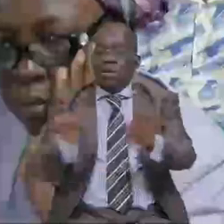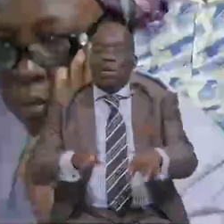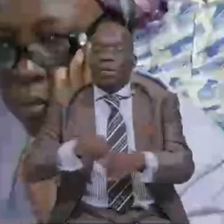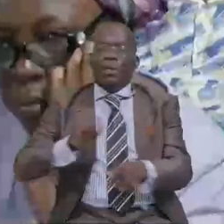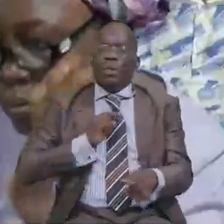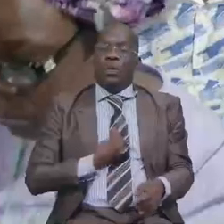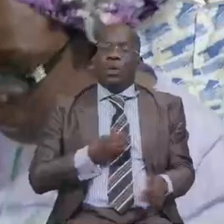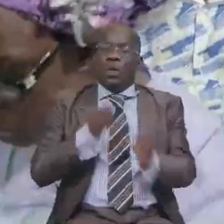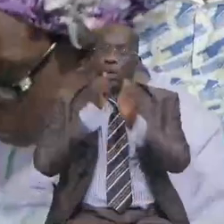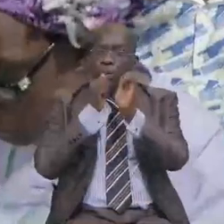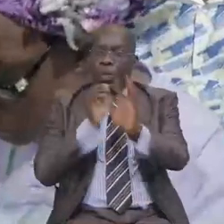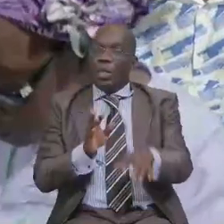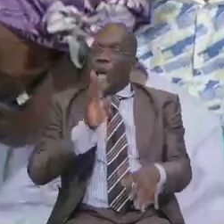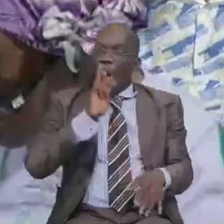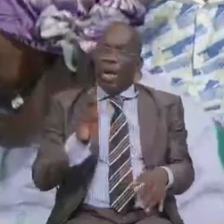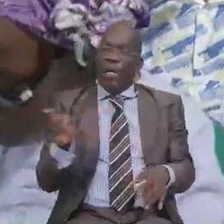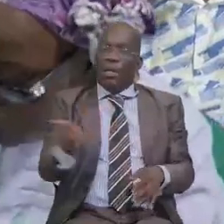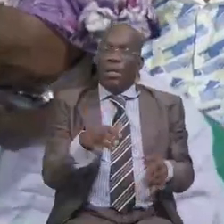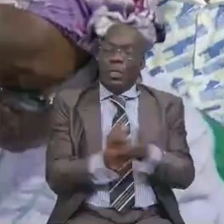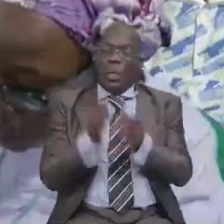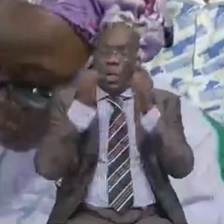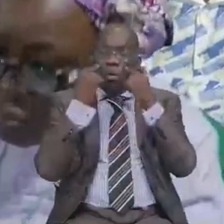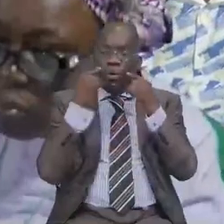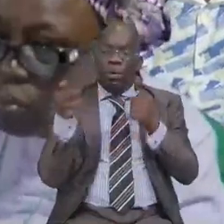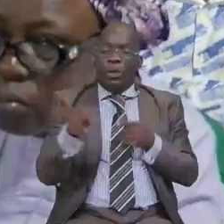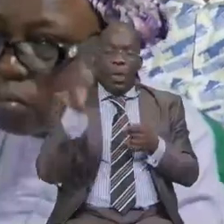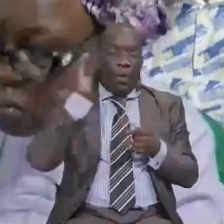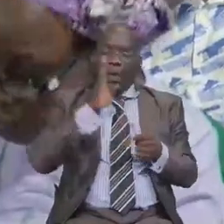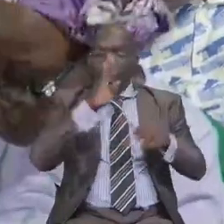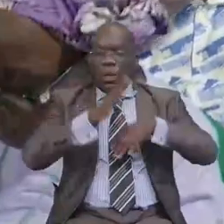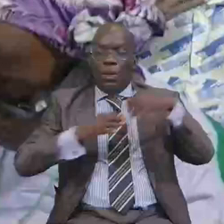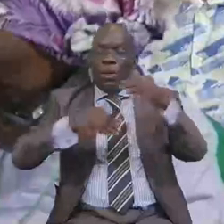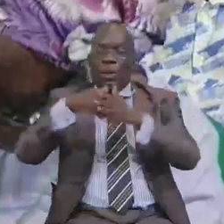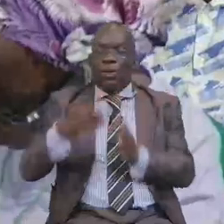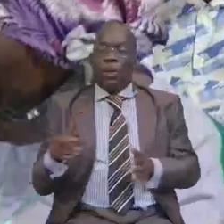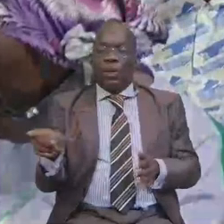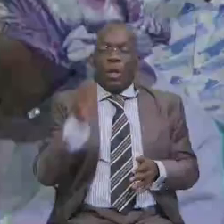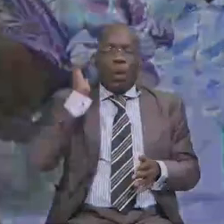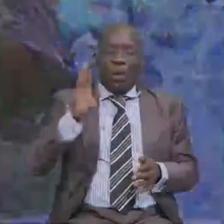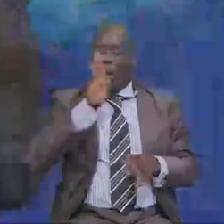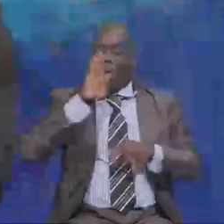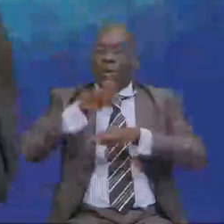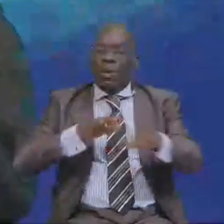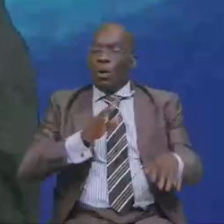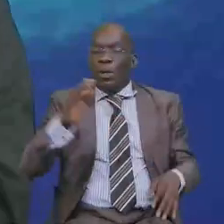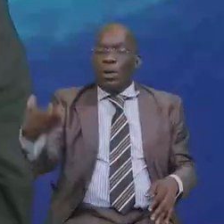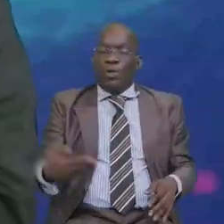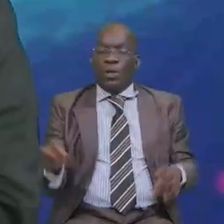pleurent, ils seront consolés. Et ils sont invités et conduits dans le royaume. Idée,